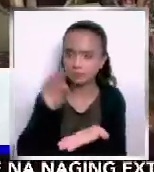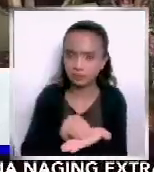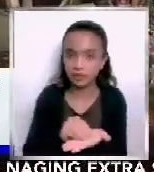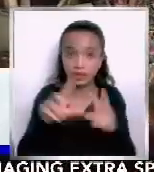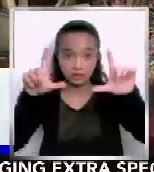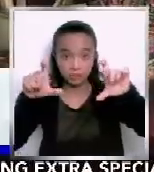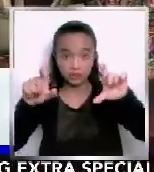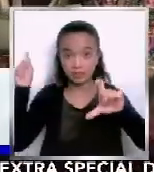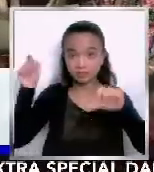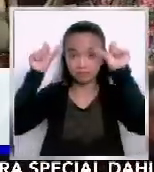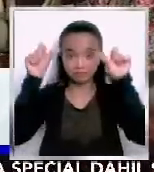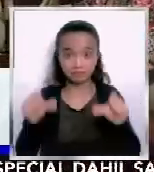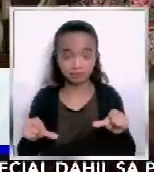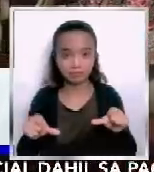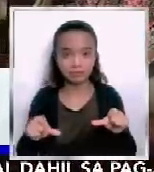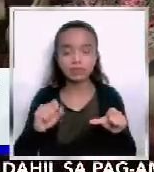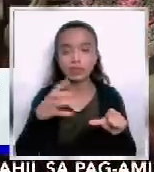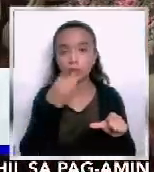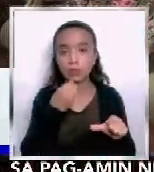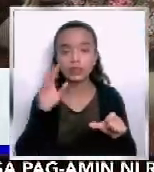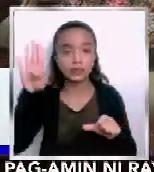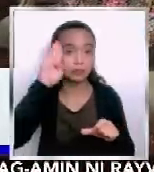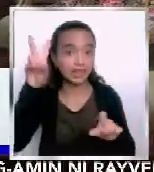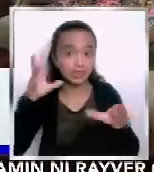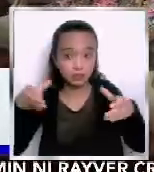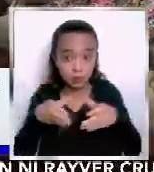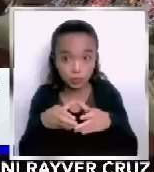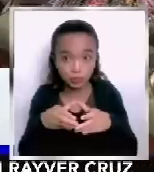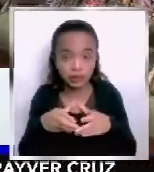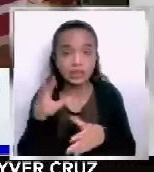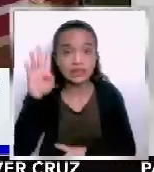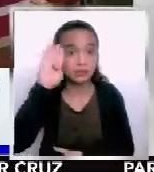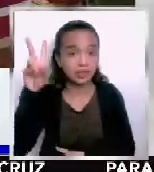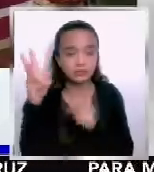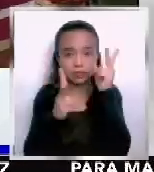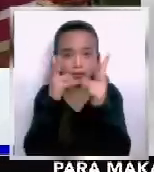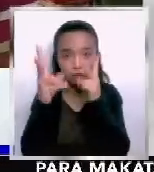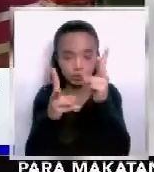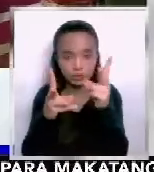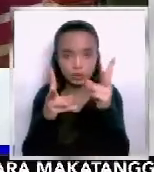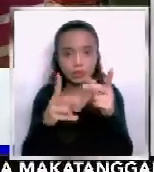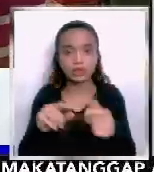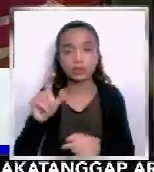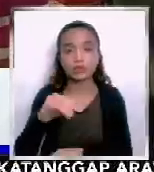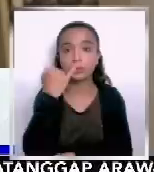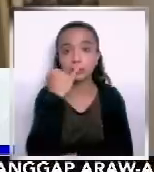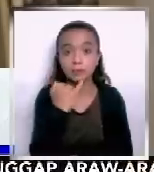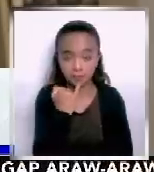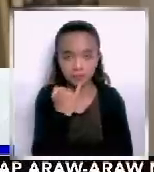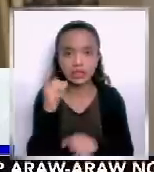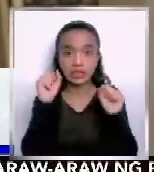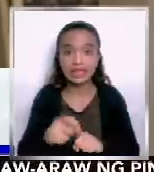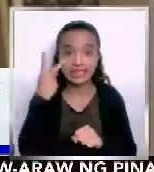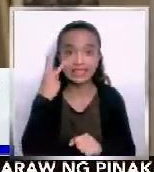inilabas kamakailan ng kampo ni Presumptive President Bongbong Marcos kung saan dinalaw nila ng anak niya si Sandro ang dating unang ginang, makikitang nakasabit sa